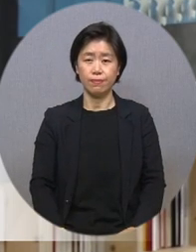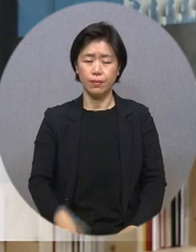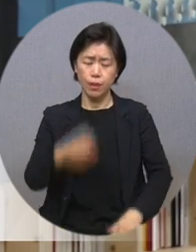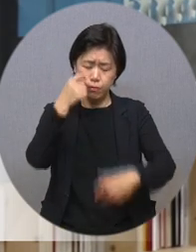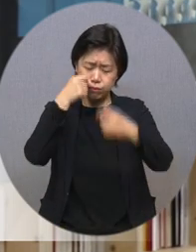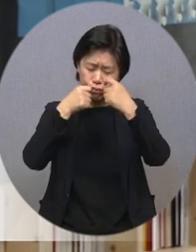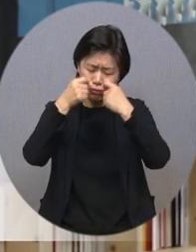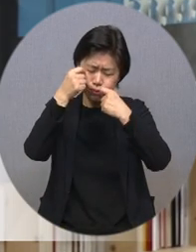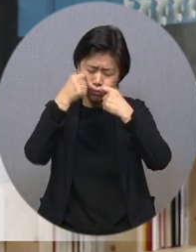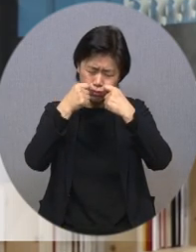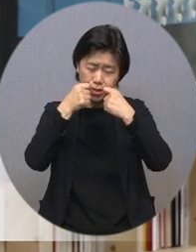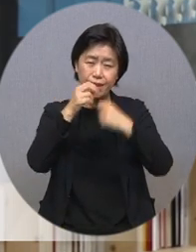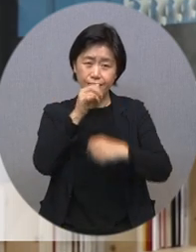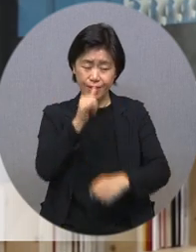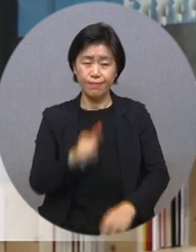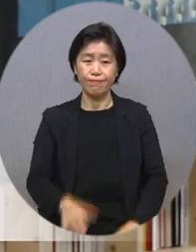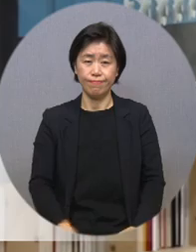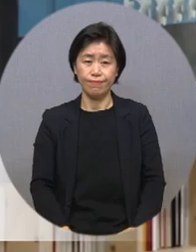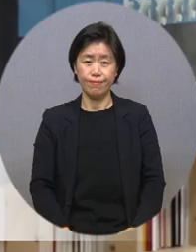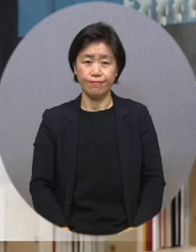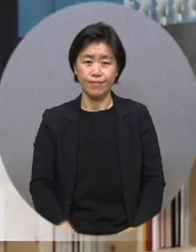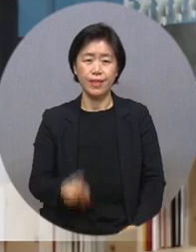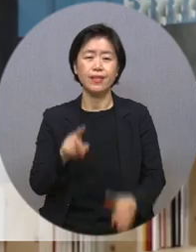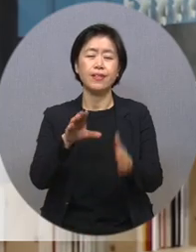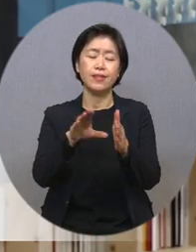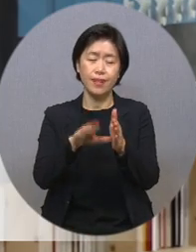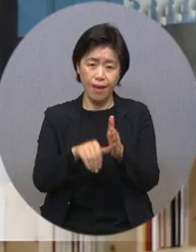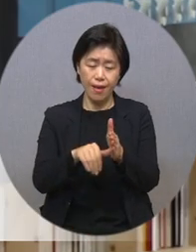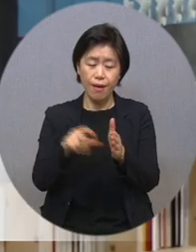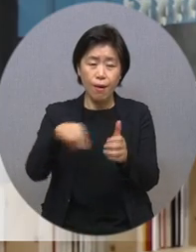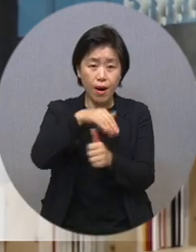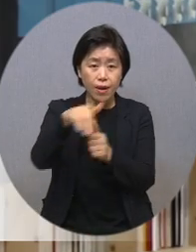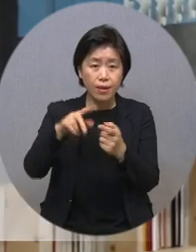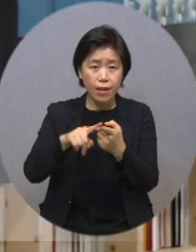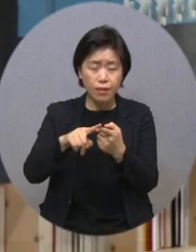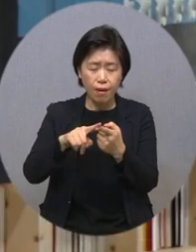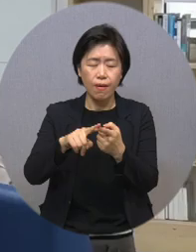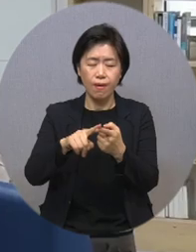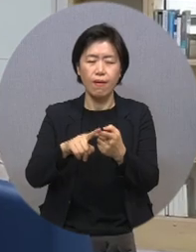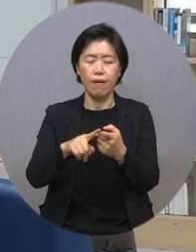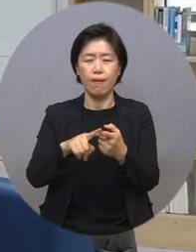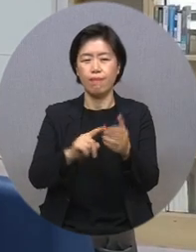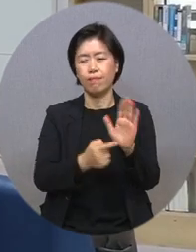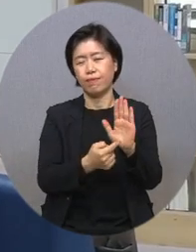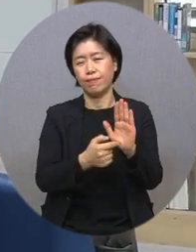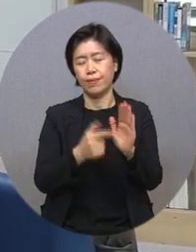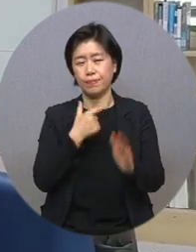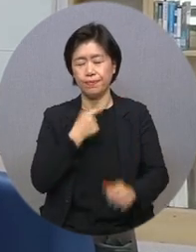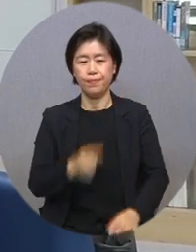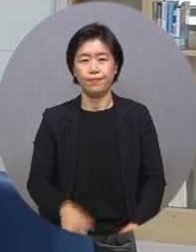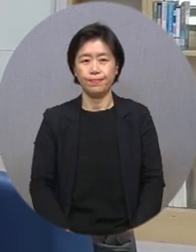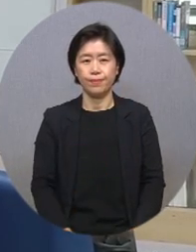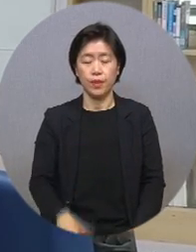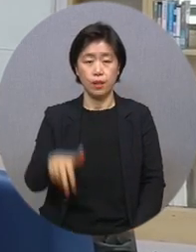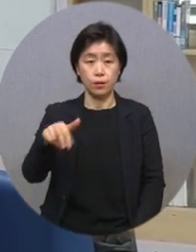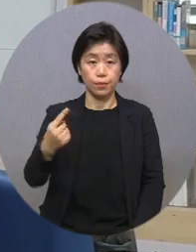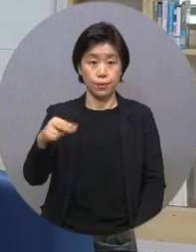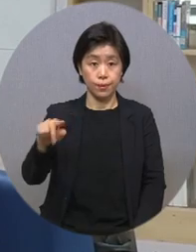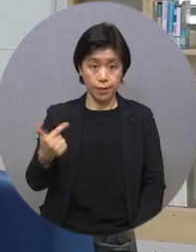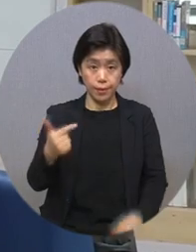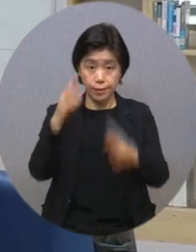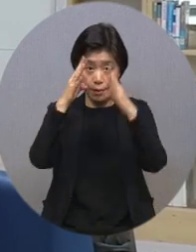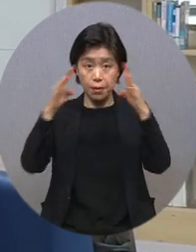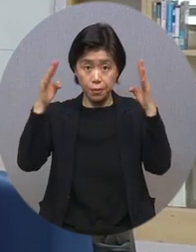슬픔에 잠겨있는 이 시대적 공감에 대해서 그림으로 표현하고 싶었습니다. 조선대학교에서 회화를